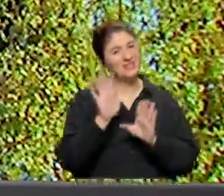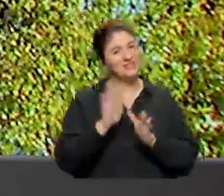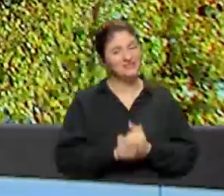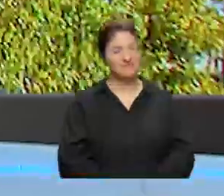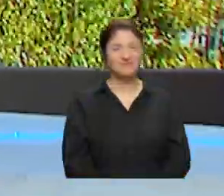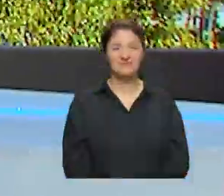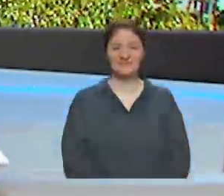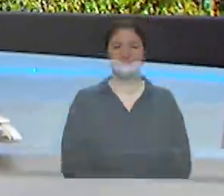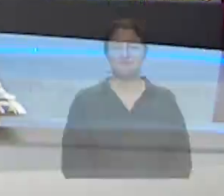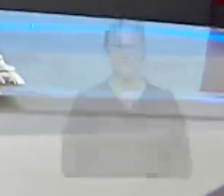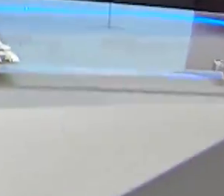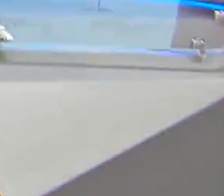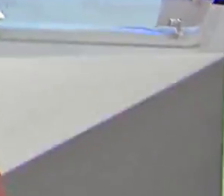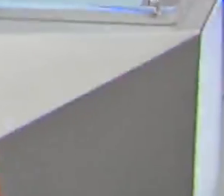kalın